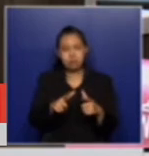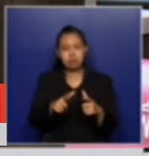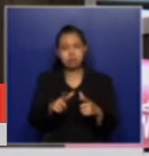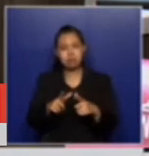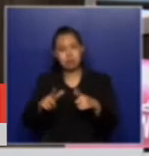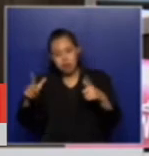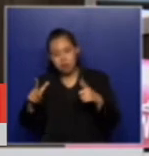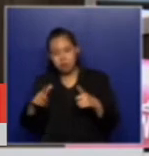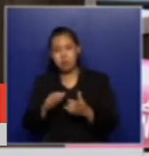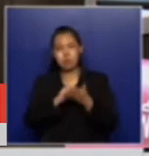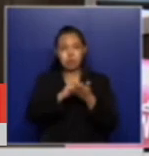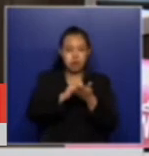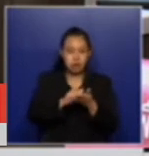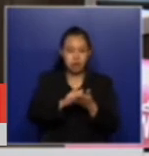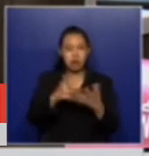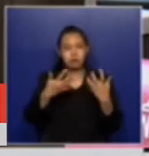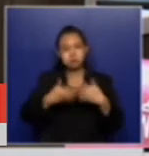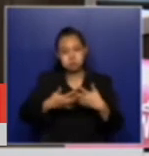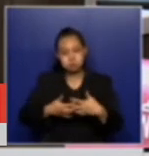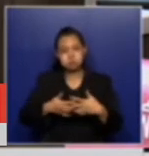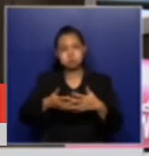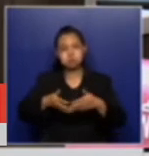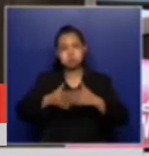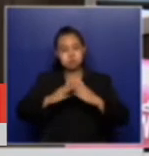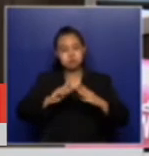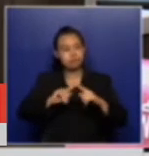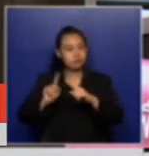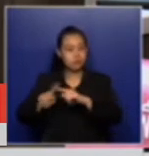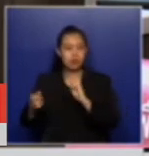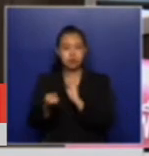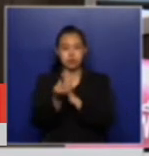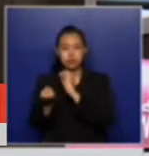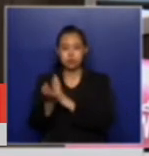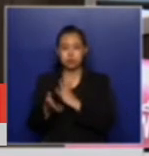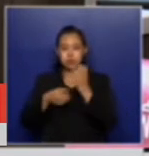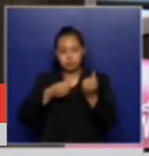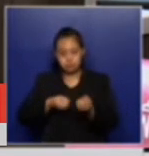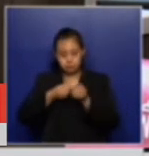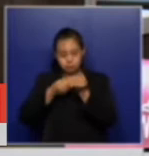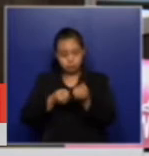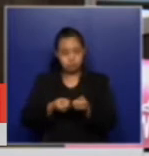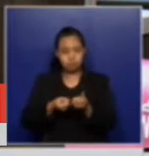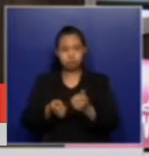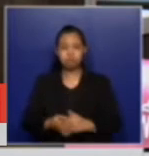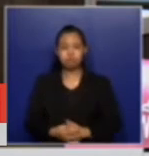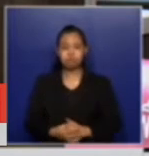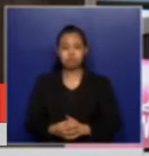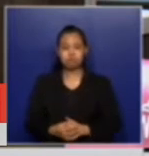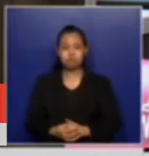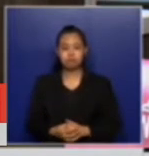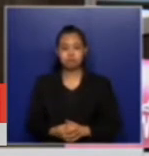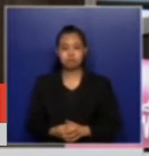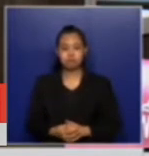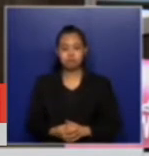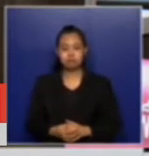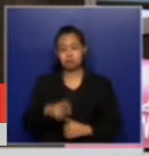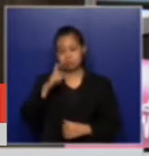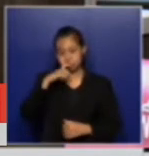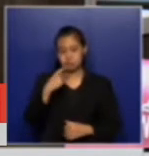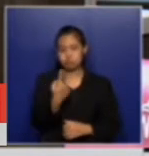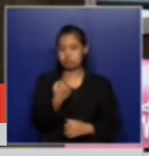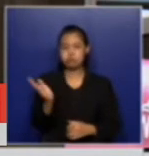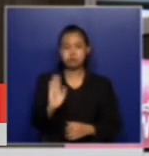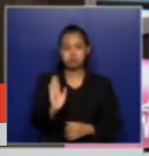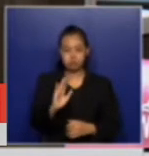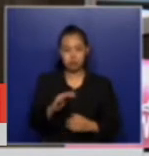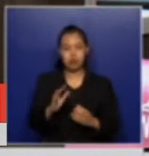ริการภาคอุตสาหกรรมนะฮะและภาคการเกษตรกระทบไปไม่ใช่เฉพาะประเทศไทยกระ